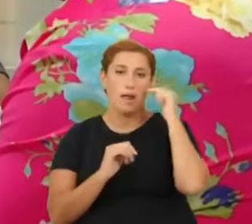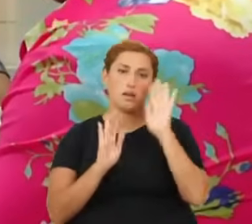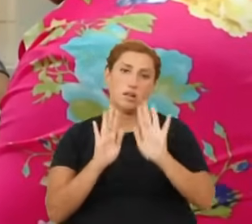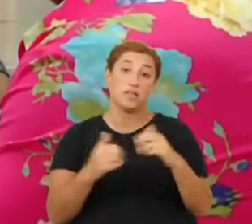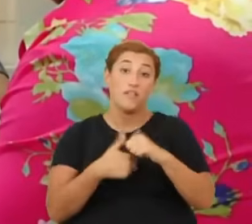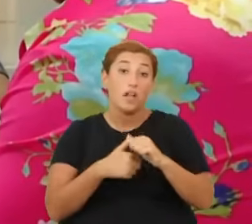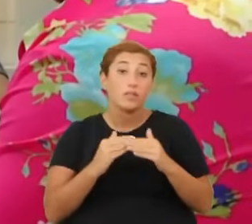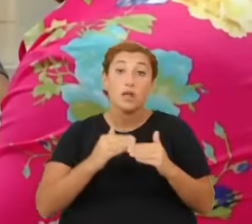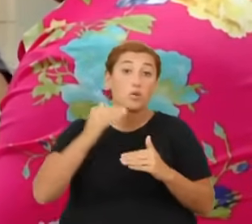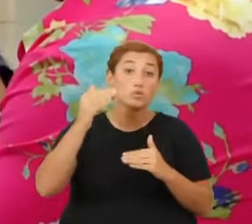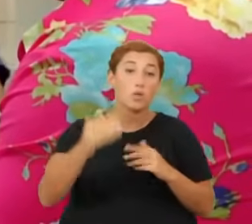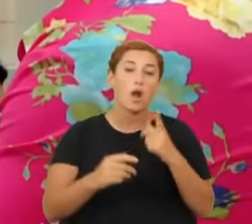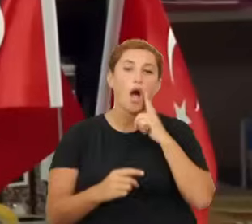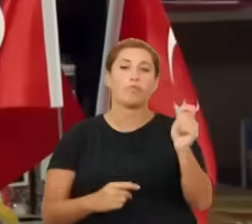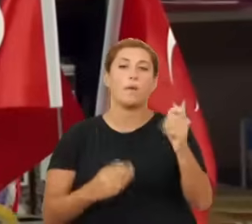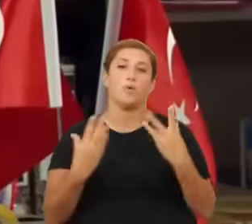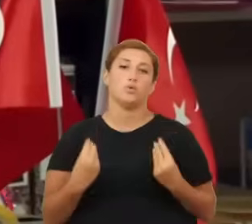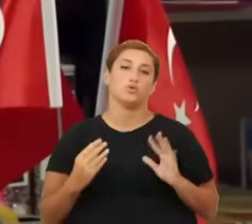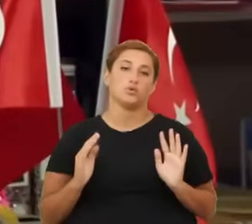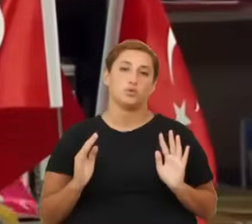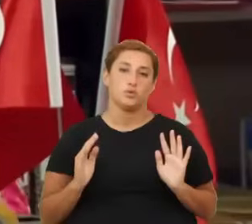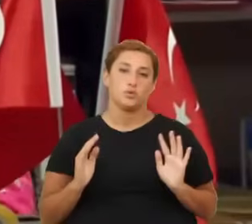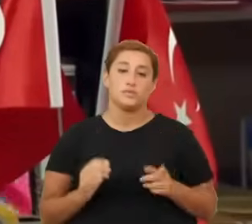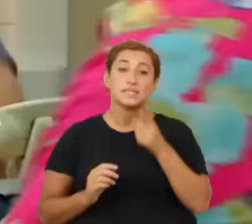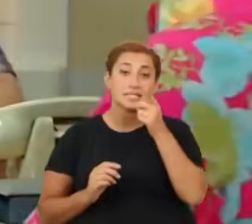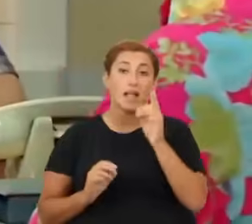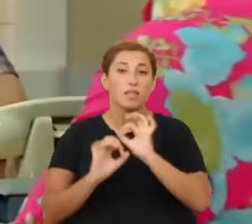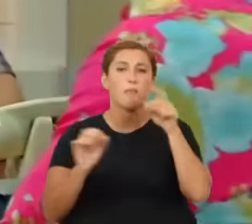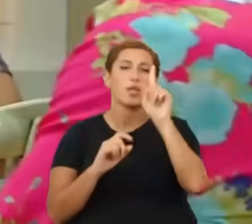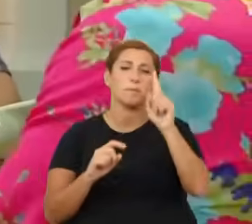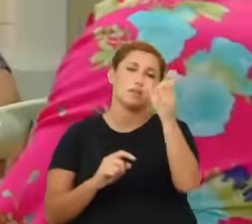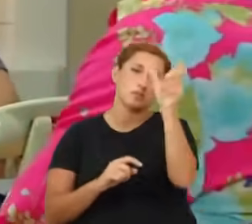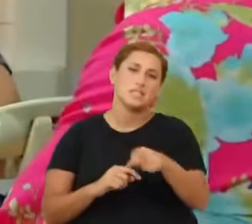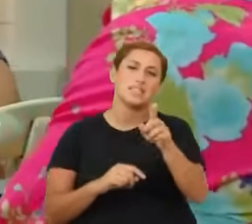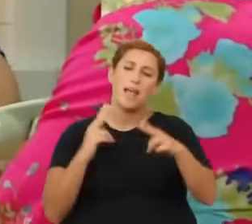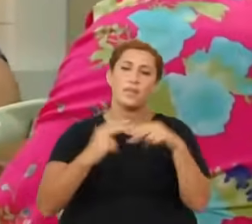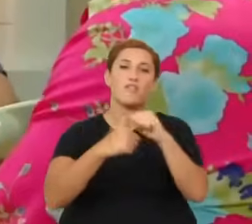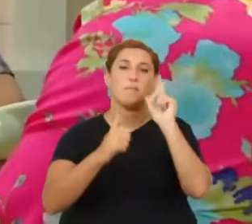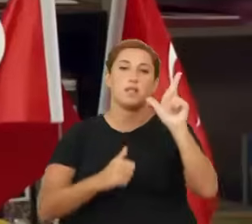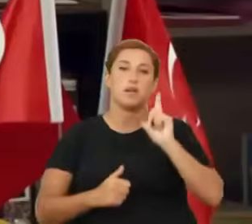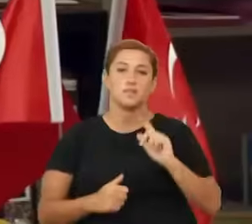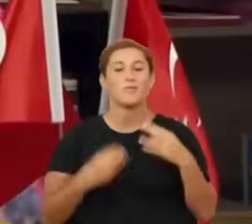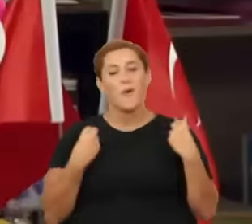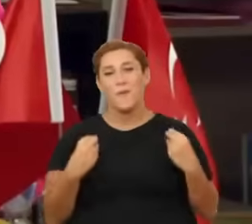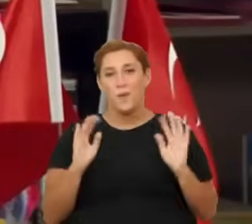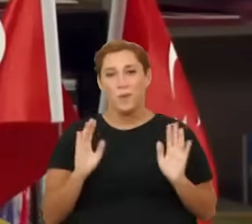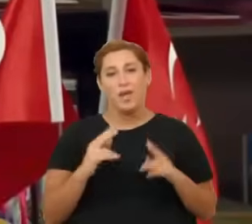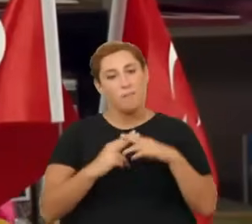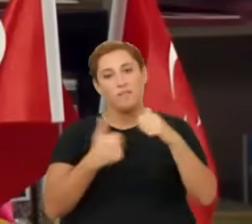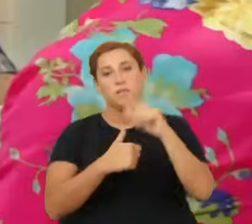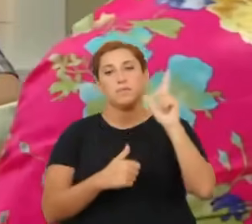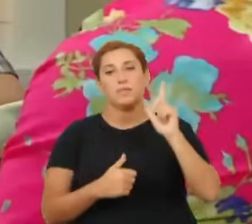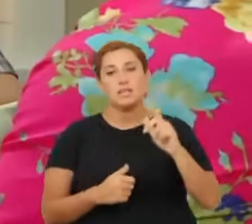erkeksindir. Evlendikten sonra adam olur. Sen tam öyle bir tipsin. Senin hemen evlenmen lazım. Oh. Hemen